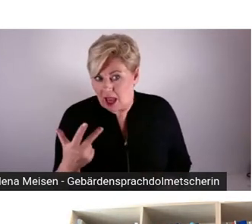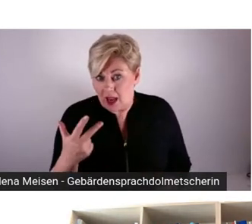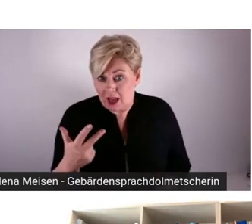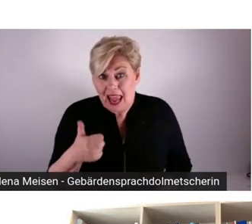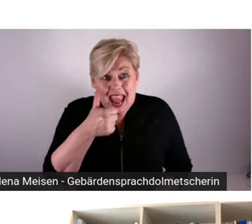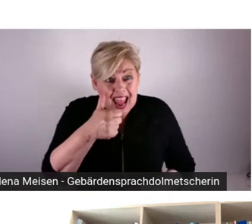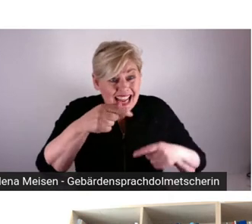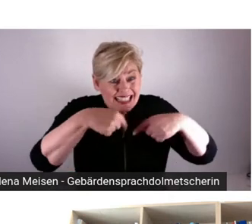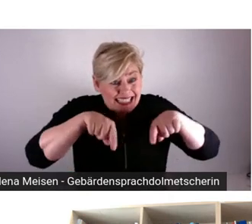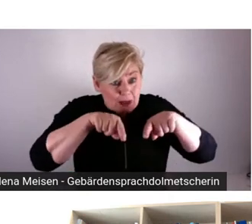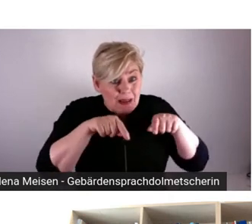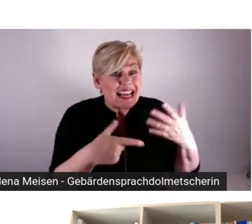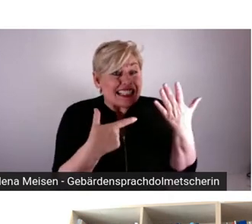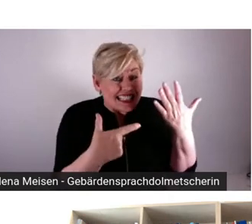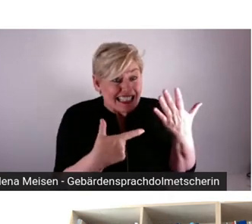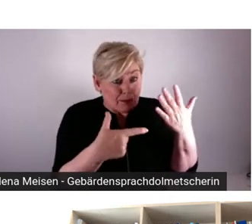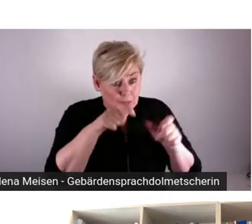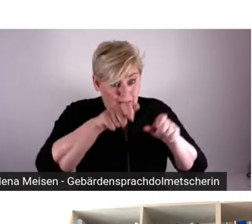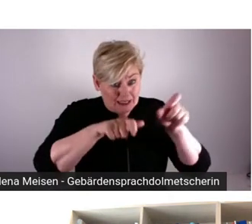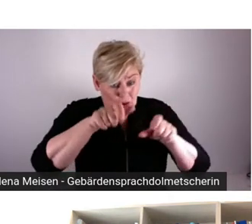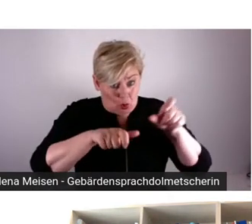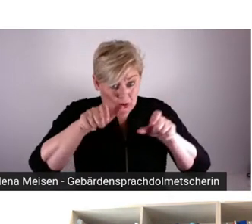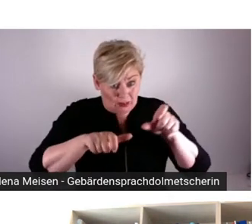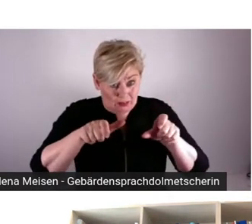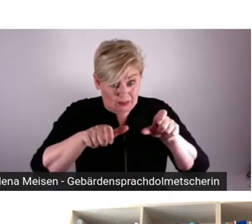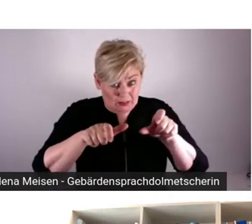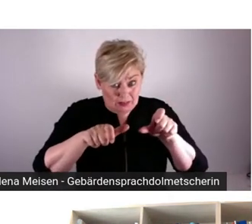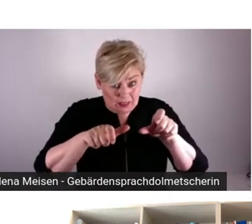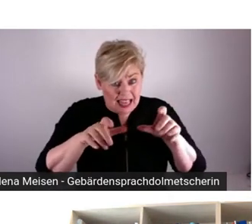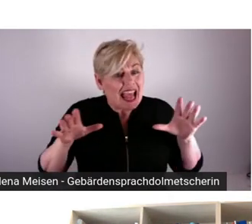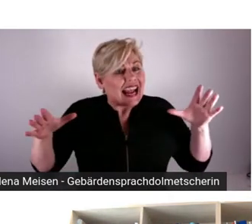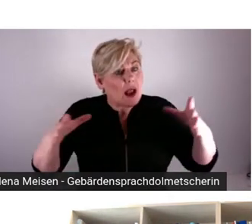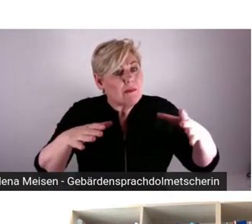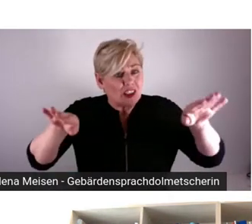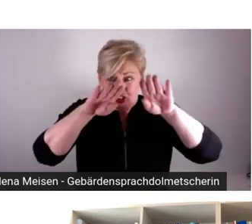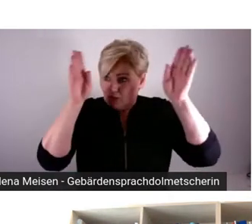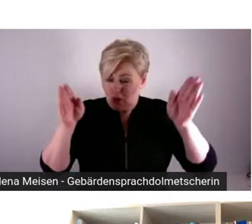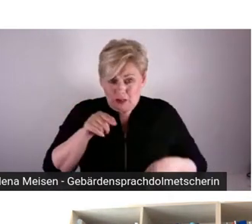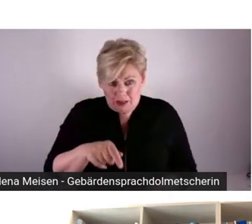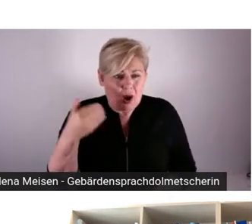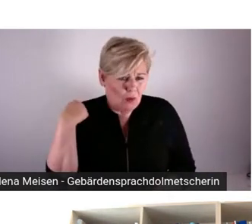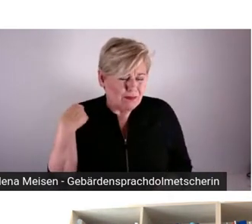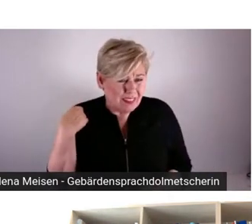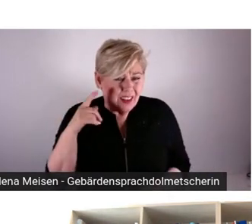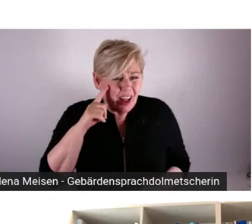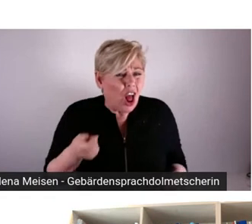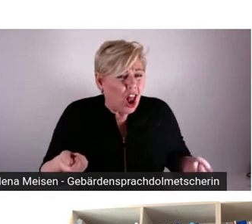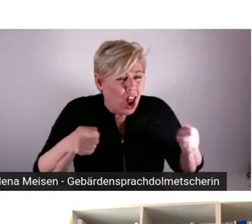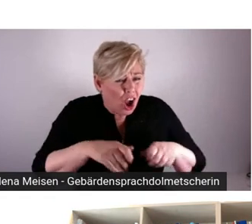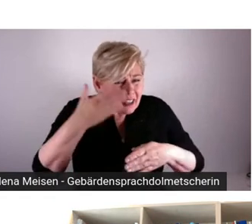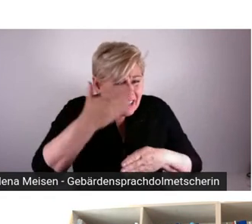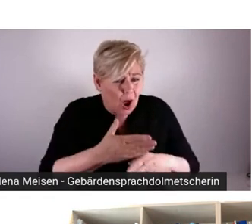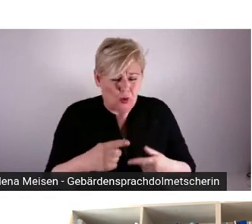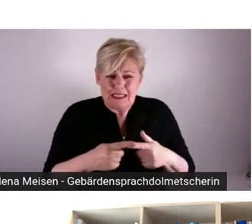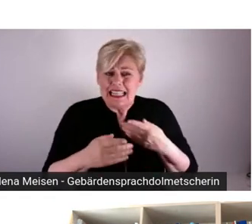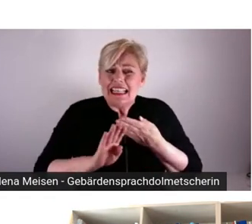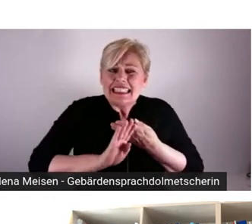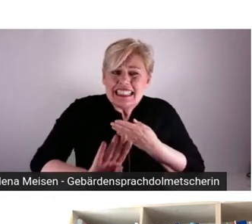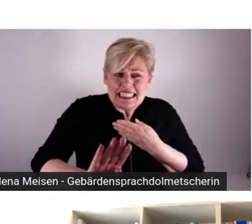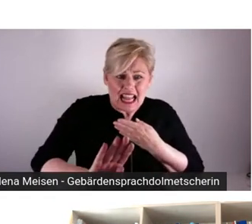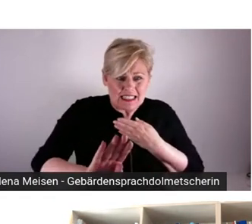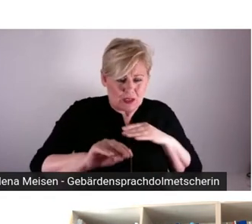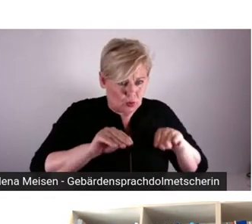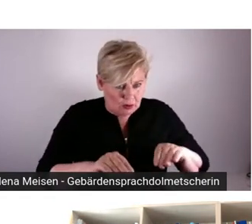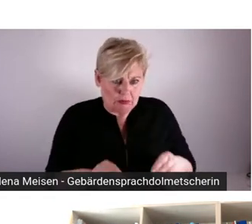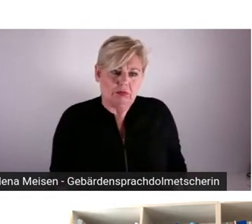einem Zimmer, in einer Gemeinschaftsunterkunft. Davon eben auch die Zeit des Lockdowns, die Zeit des Distanzunterrichts. Das ist natürlich nicht dran zu denken,